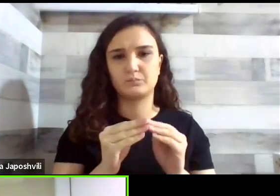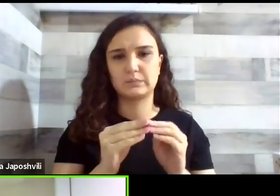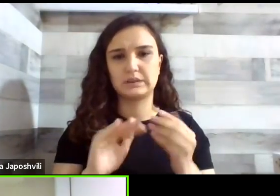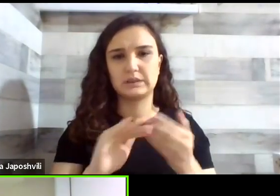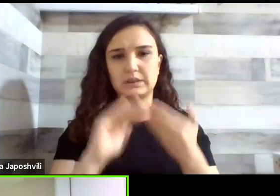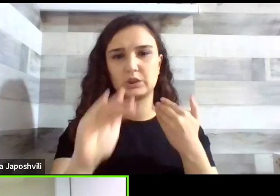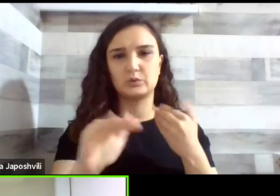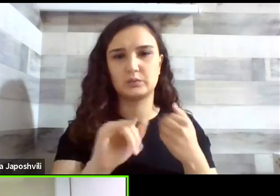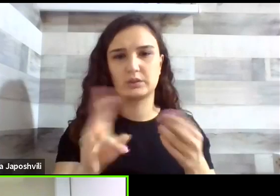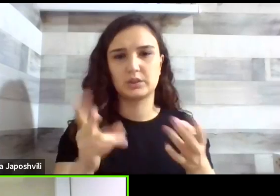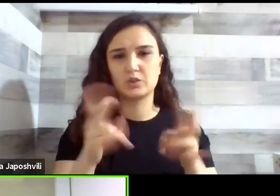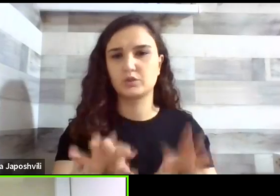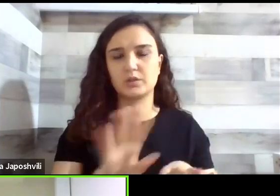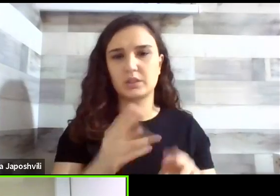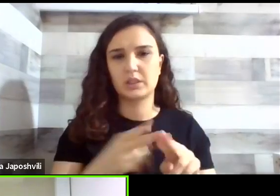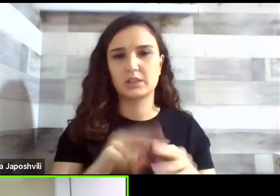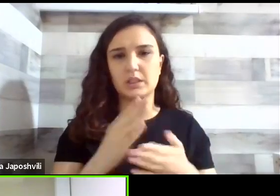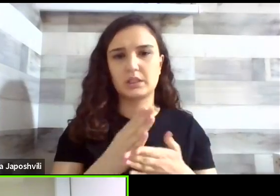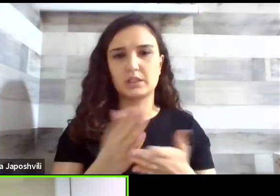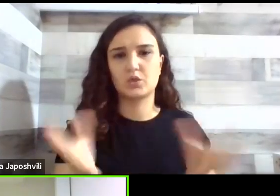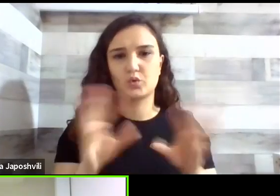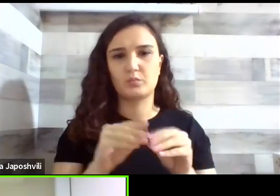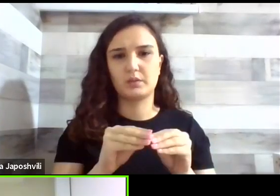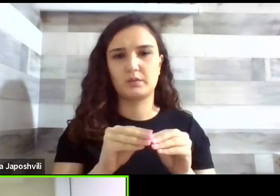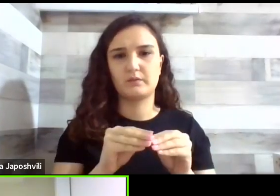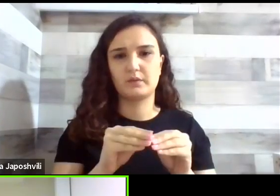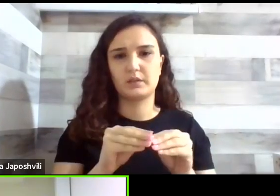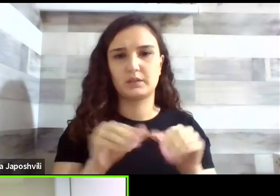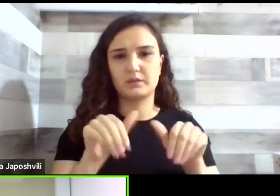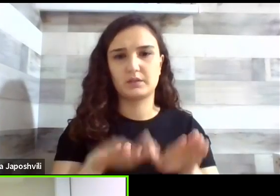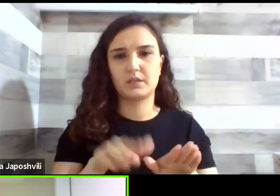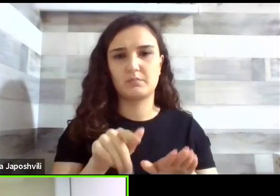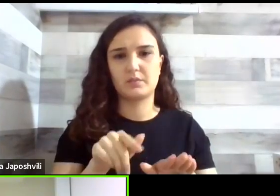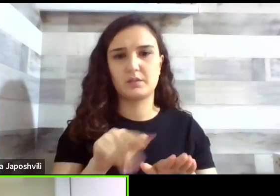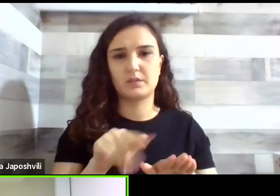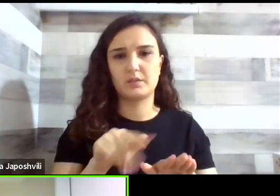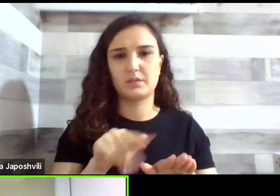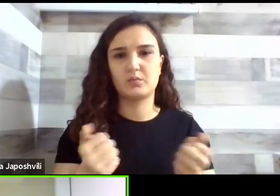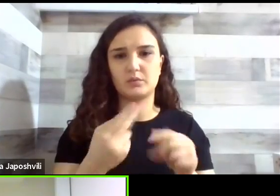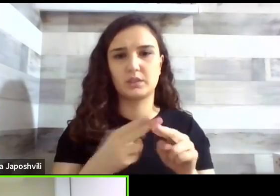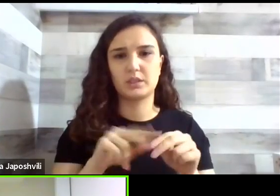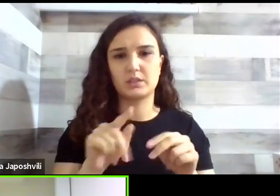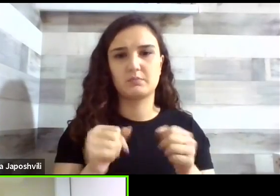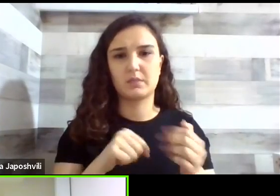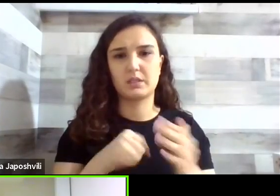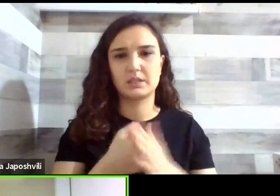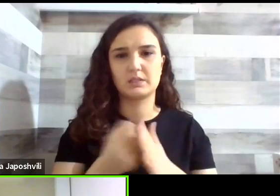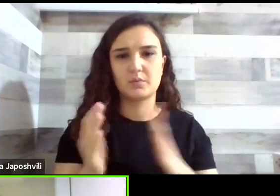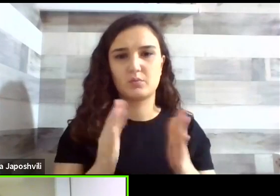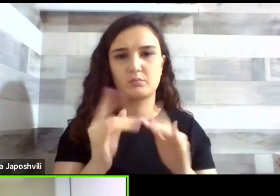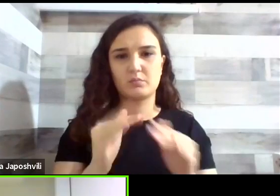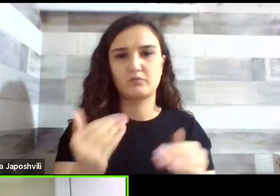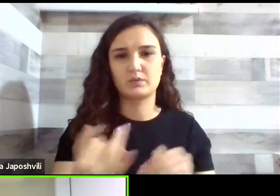დისტანციურად დანარჩენს. არა, ეს არის ერთობლივი გადაწყვეტილება და რა თქმა უნდა, ეს მაქსიმალურად ბავშვის ინტერესებს უნდა ეხმიანებოდეს